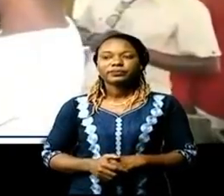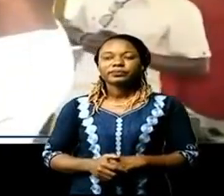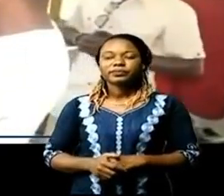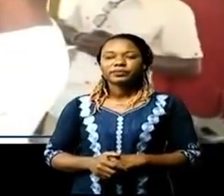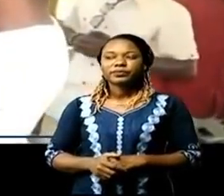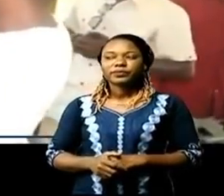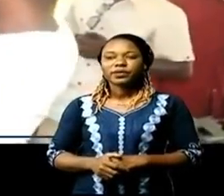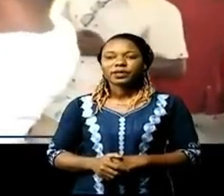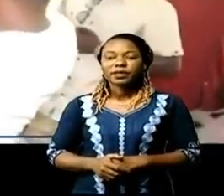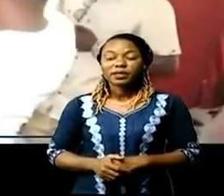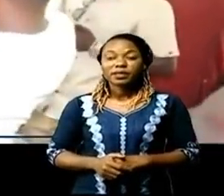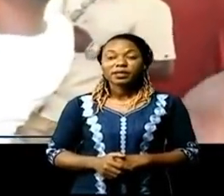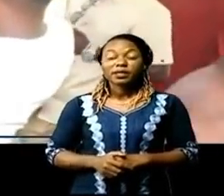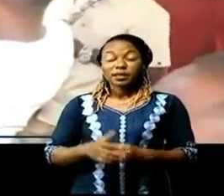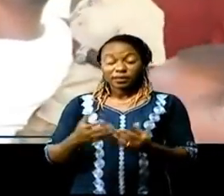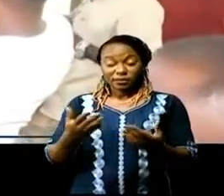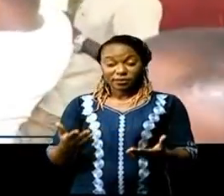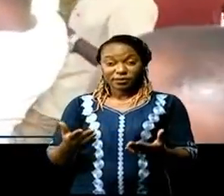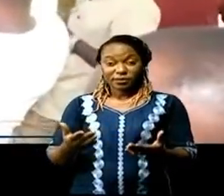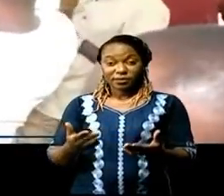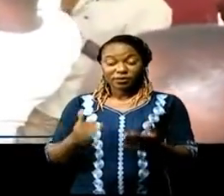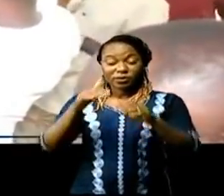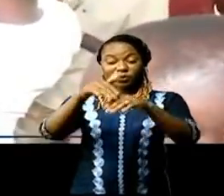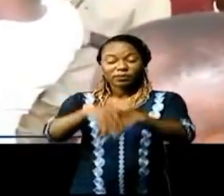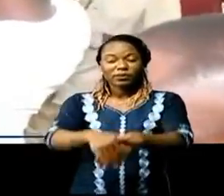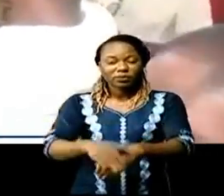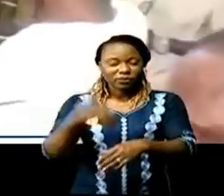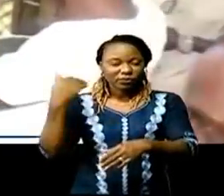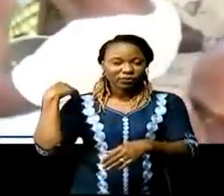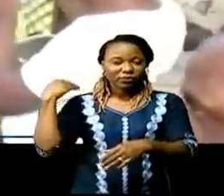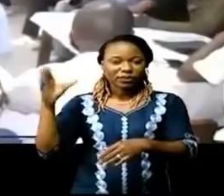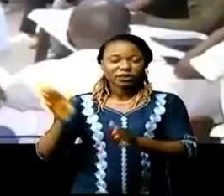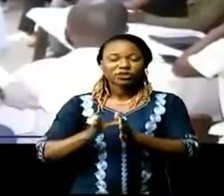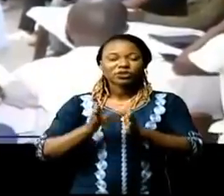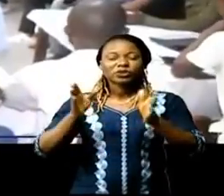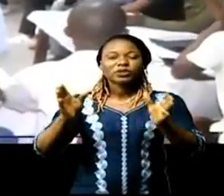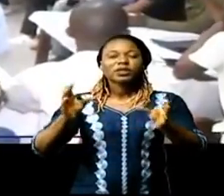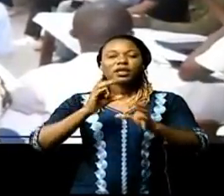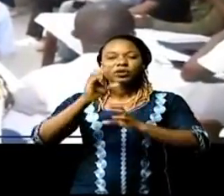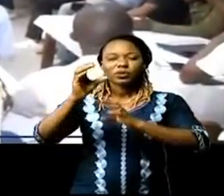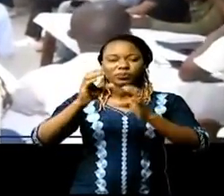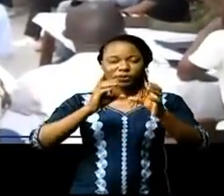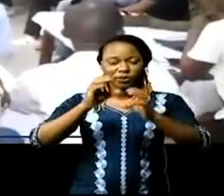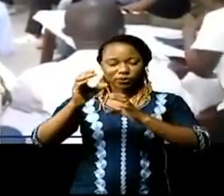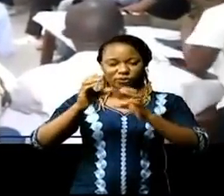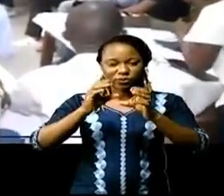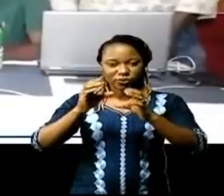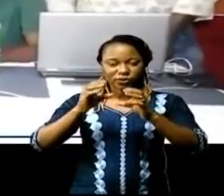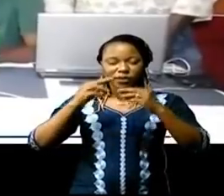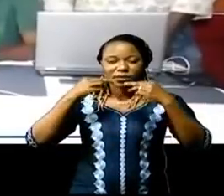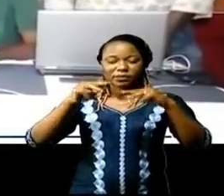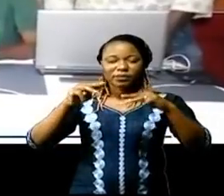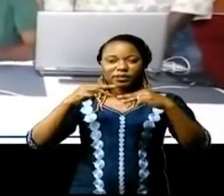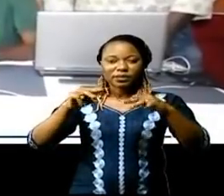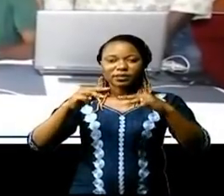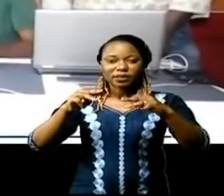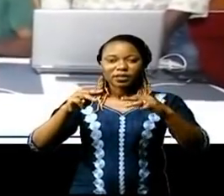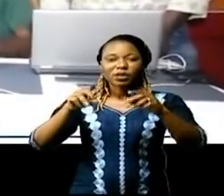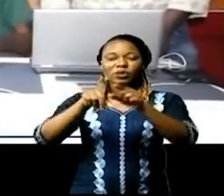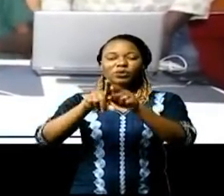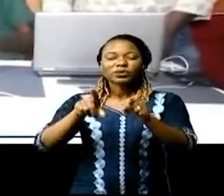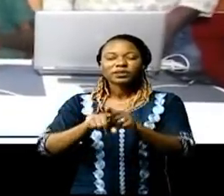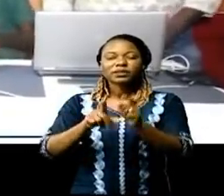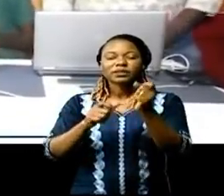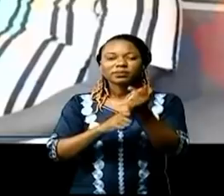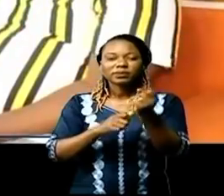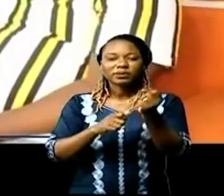Ils avaient également pris part aux états généraux de la communication et des médias. Le preneur de vue regroupé au sein de l'Union nationale des